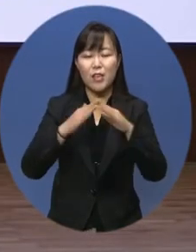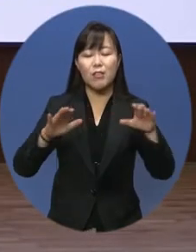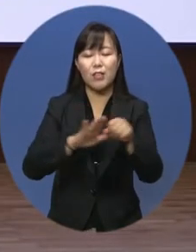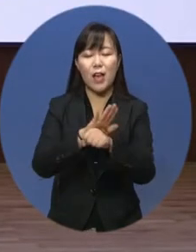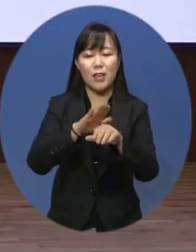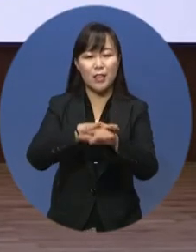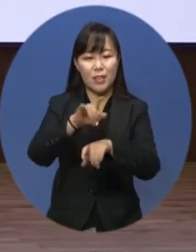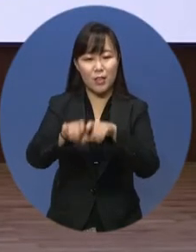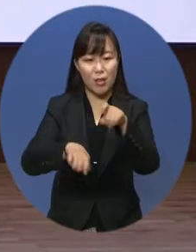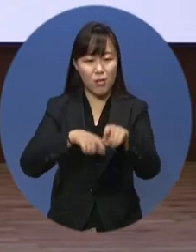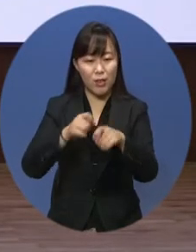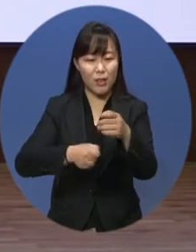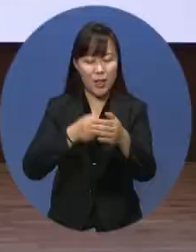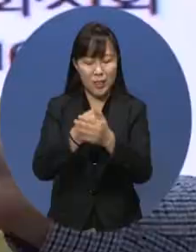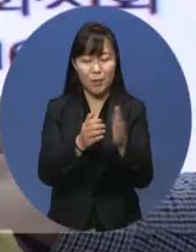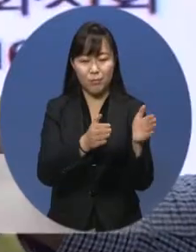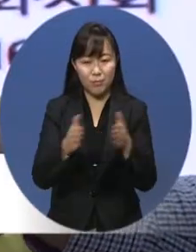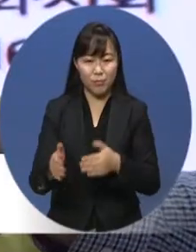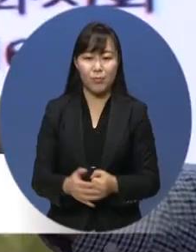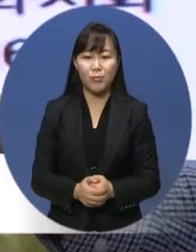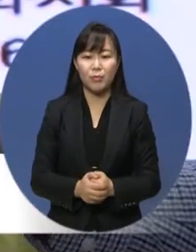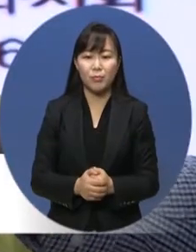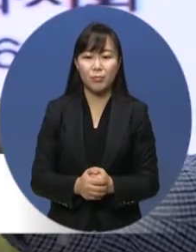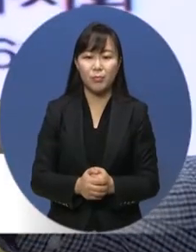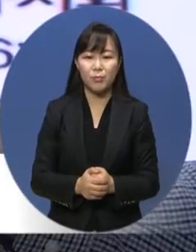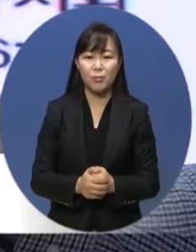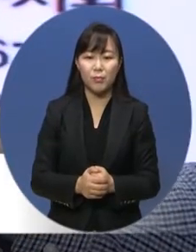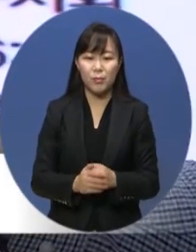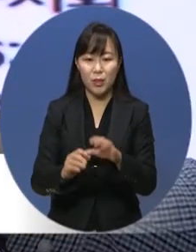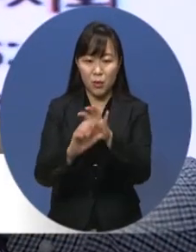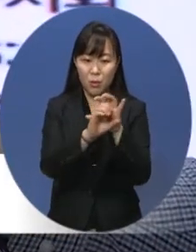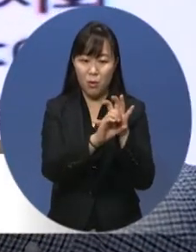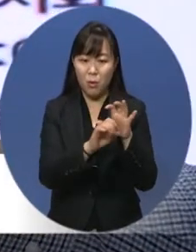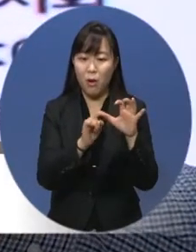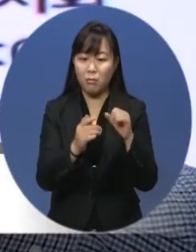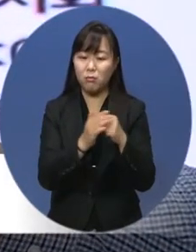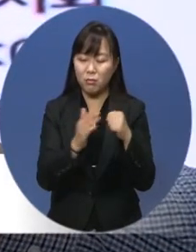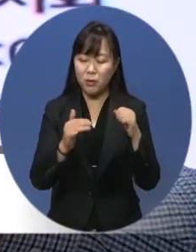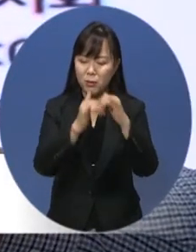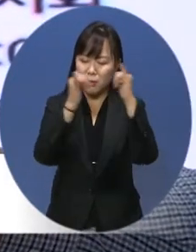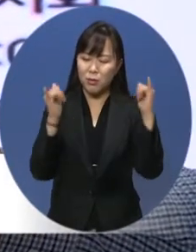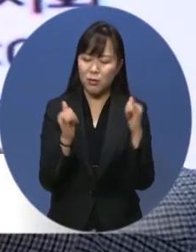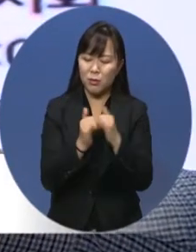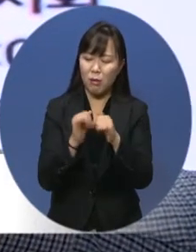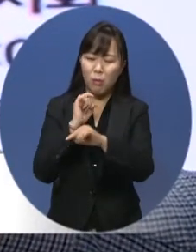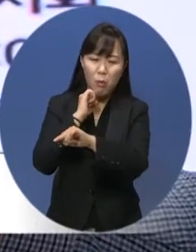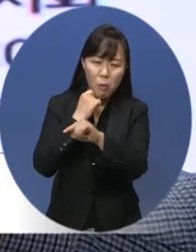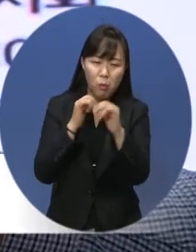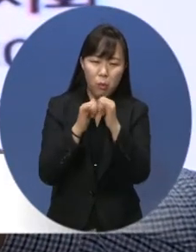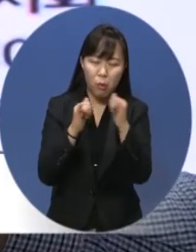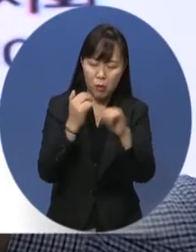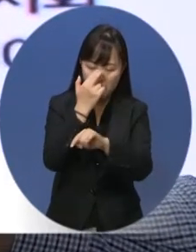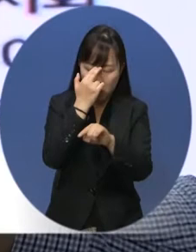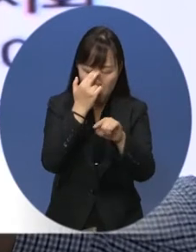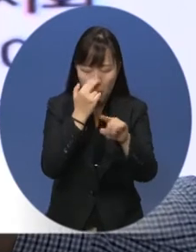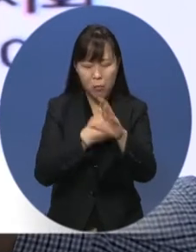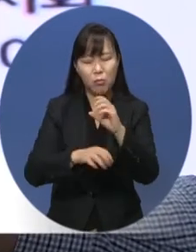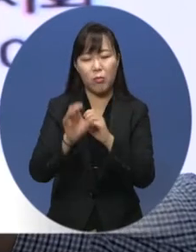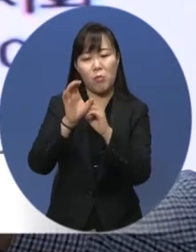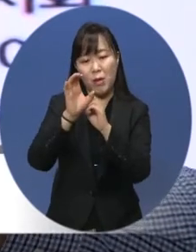다짐하는 자리로 마련됐습니다. 예, 코로나19로 인해서 사회적 소외계층의 어려움이 가중되고